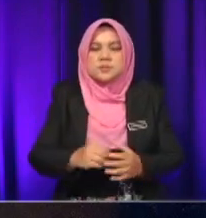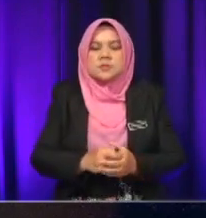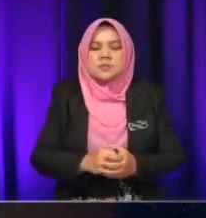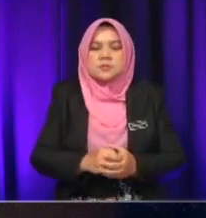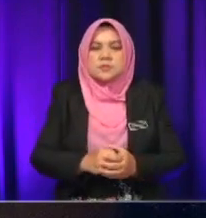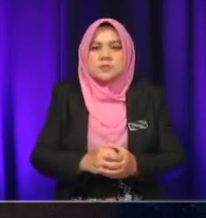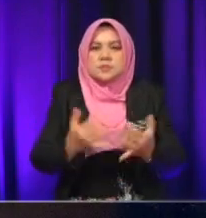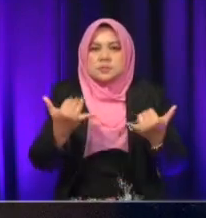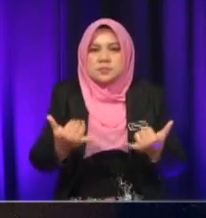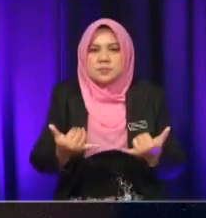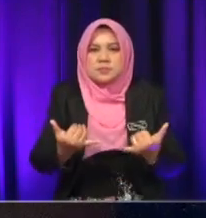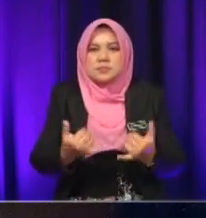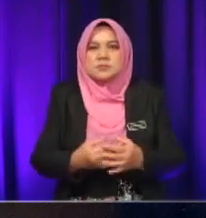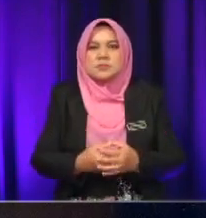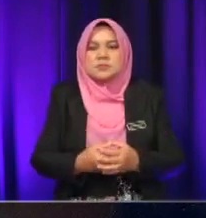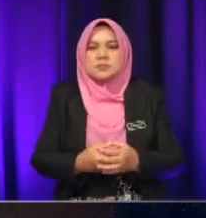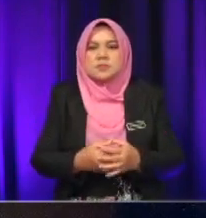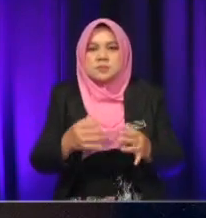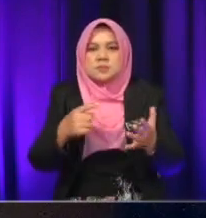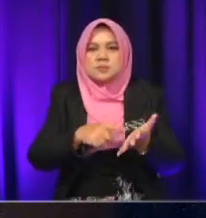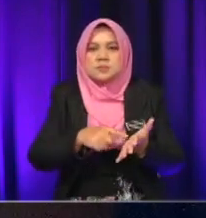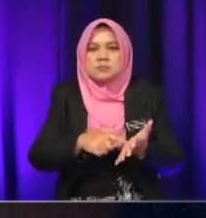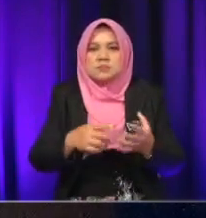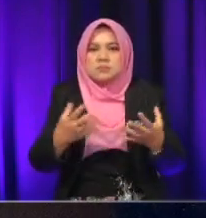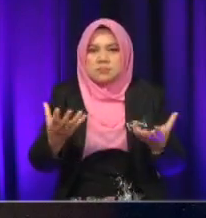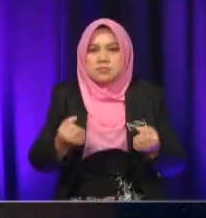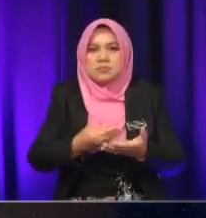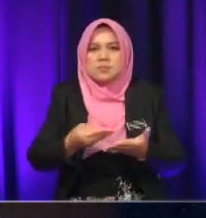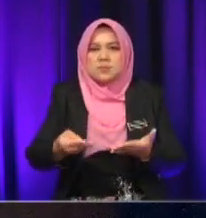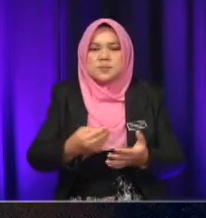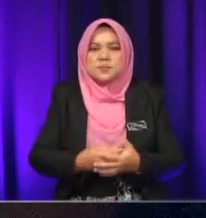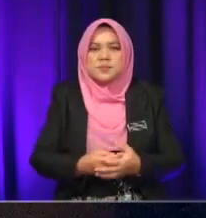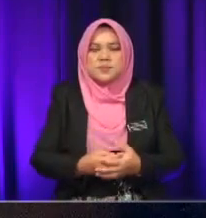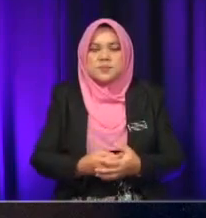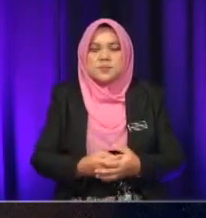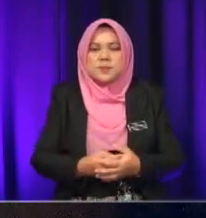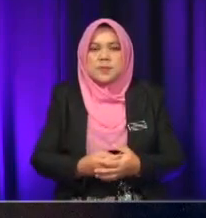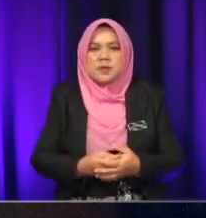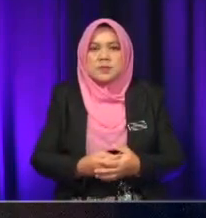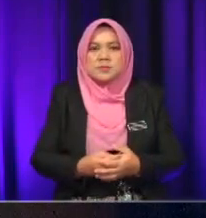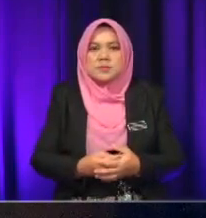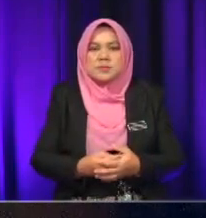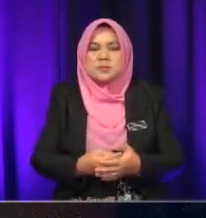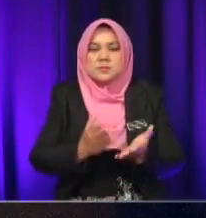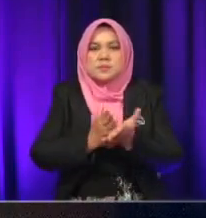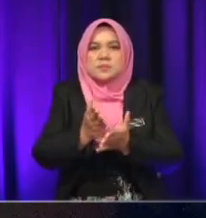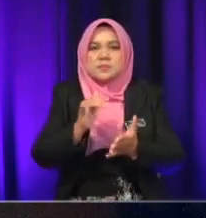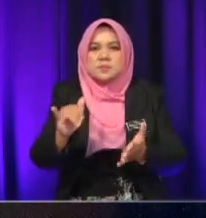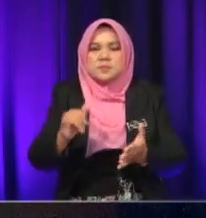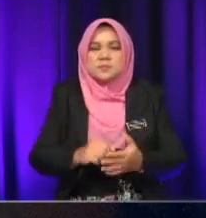runtuh. Sekarang ni juga nak pergi beli. Betul. Okey, baiklah. Seterusnya